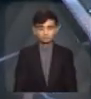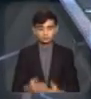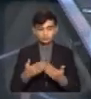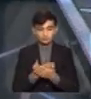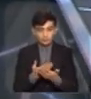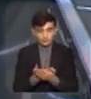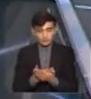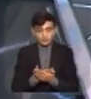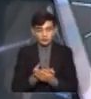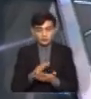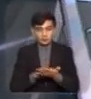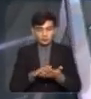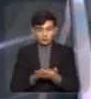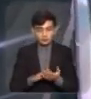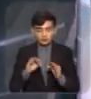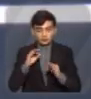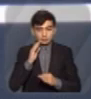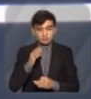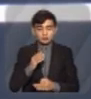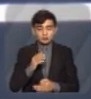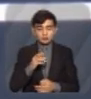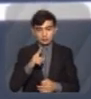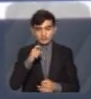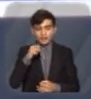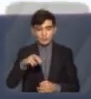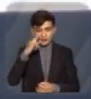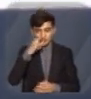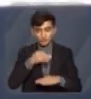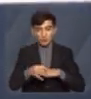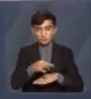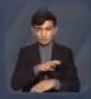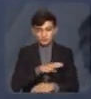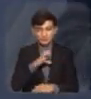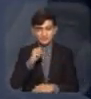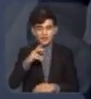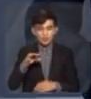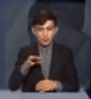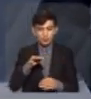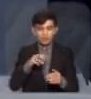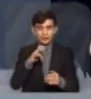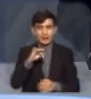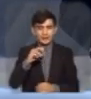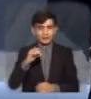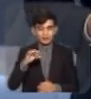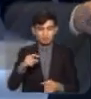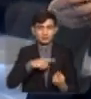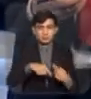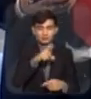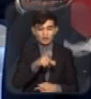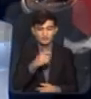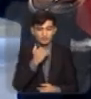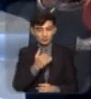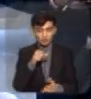Новости Информбюро в эфире. Продолжаем выпуск. В Западно-Казахстанской области в селе Янайкино убили бизнесмена и всю его